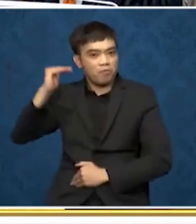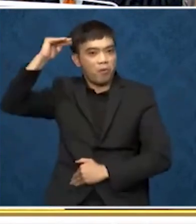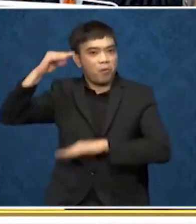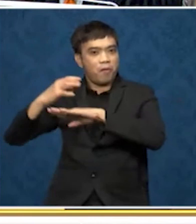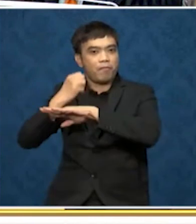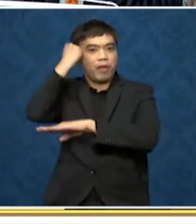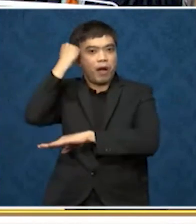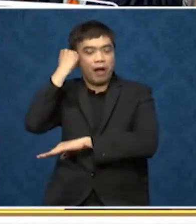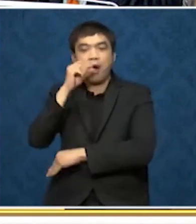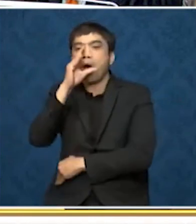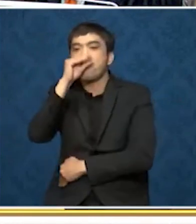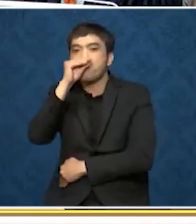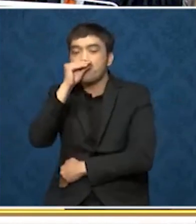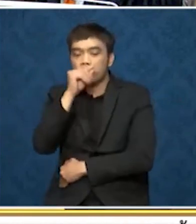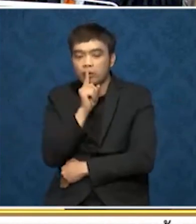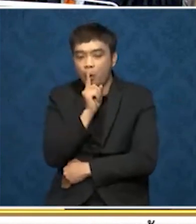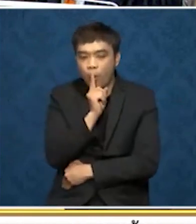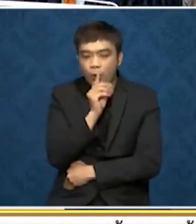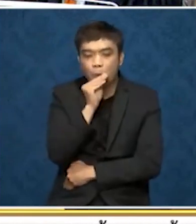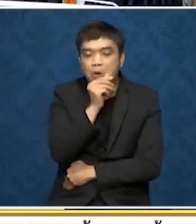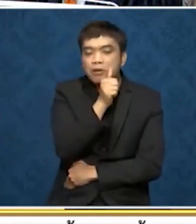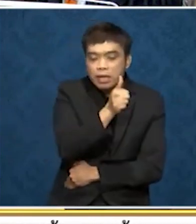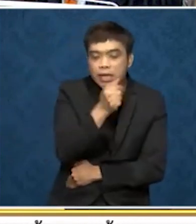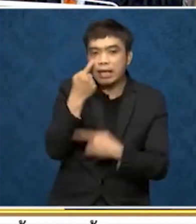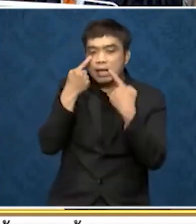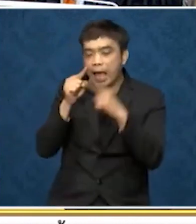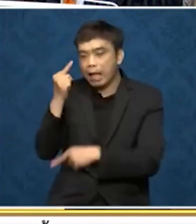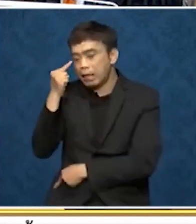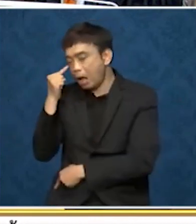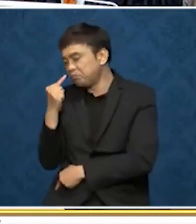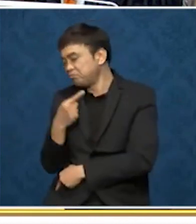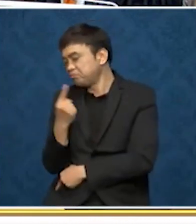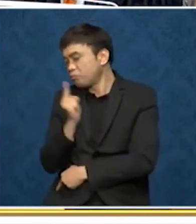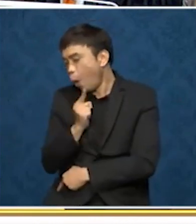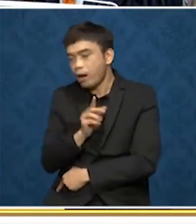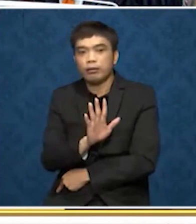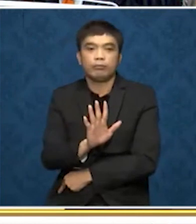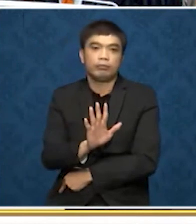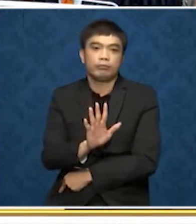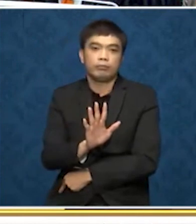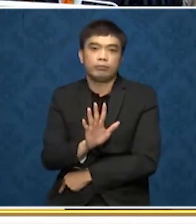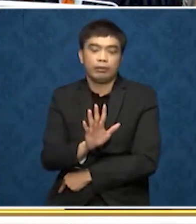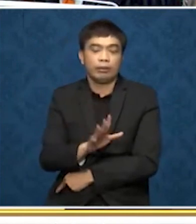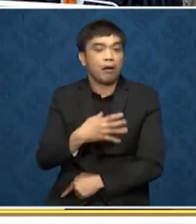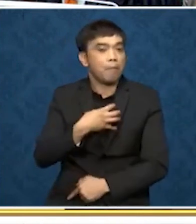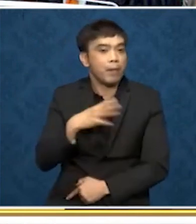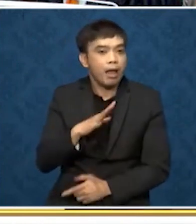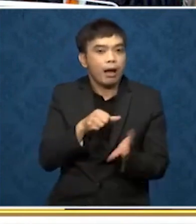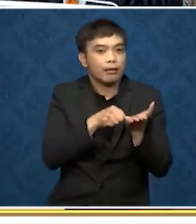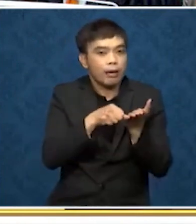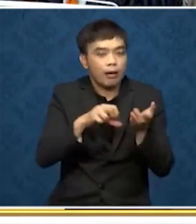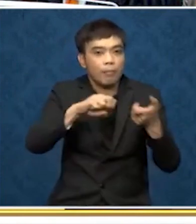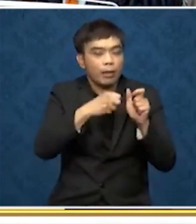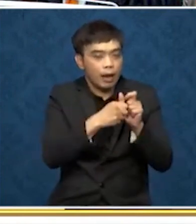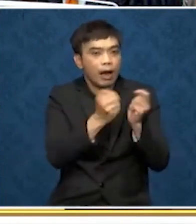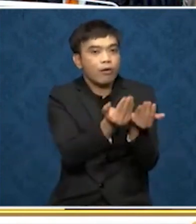นี้ปากว่าตาขยิบท่านไม่ได้อยากจะแก้ไขปัญหาเด็กและเยาวชนหรือปัญหา